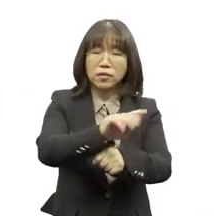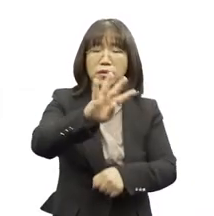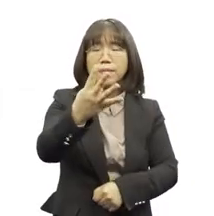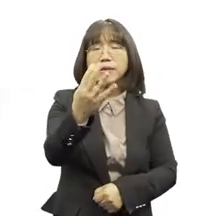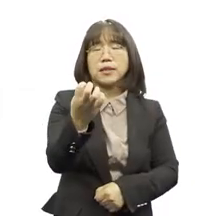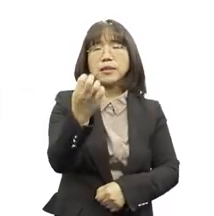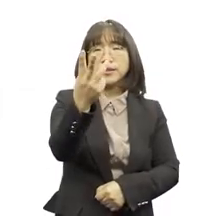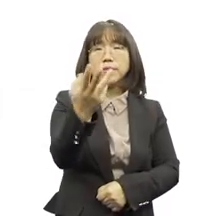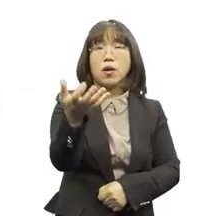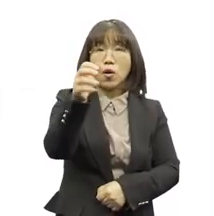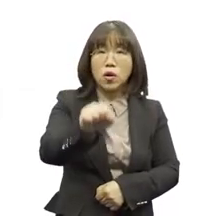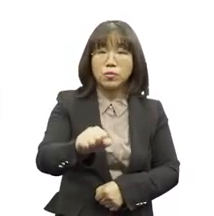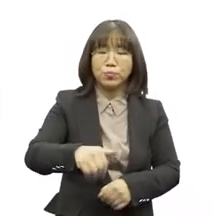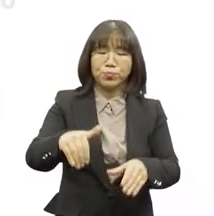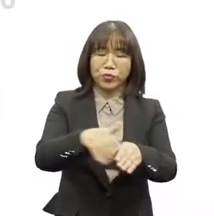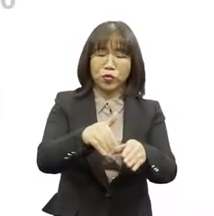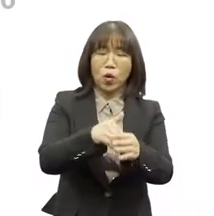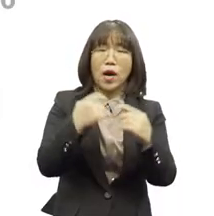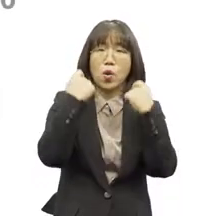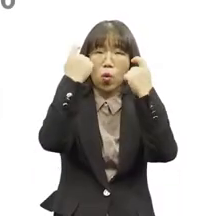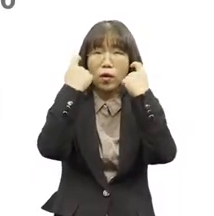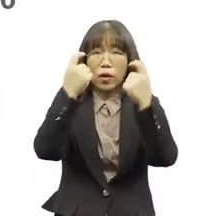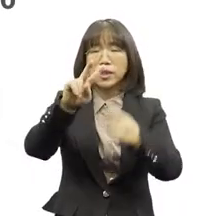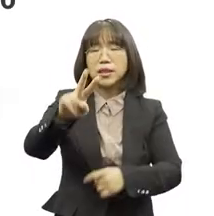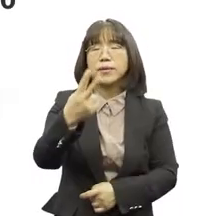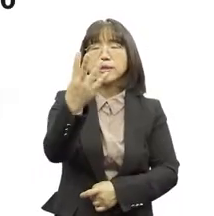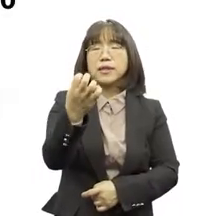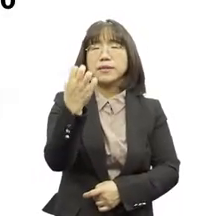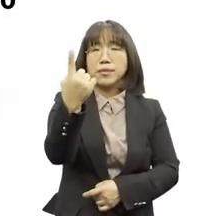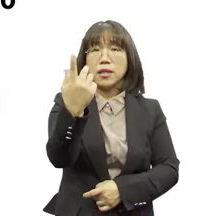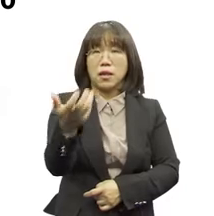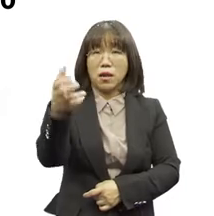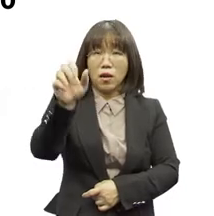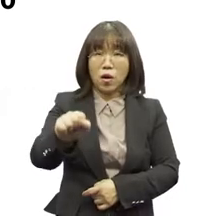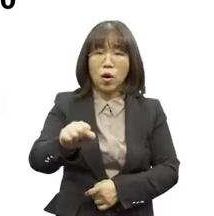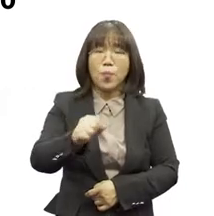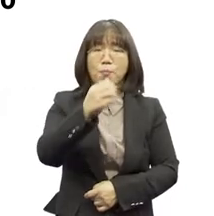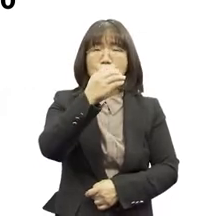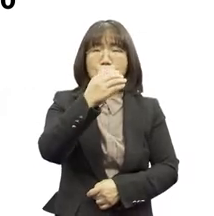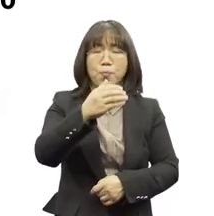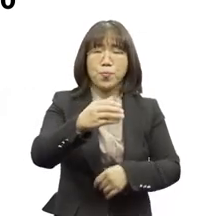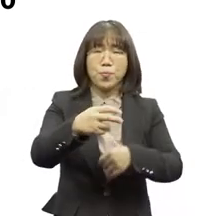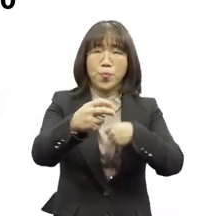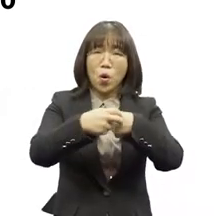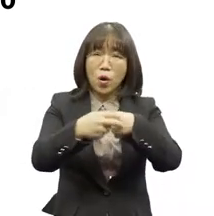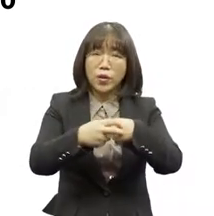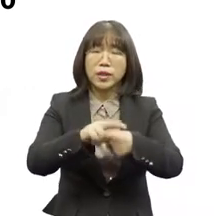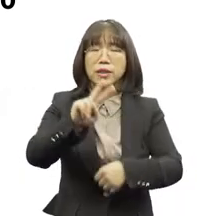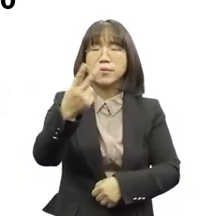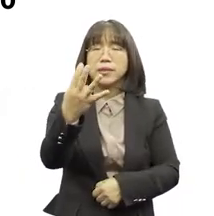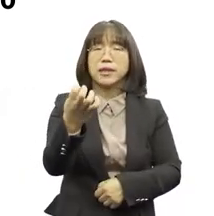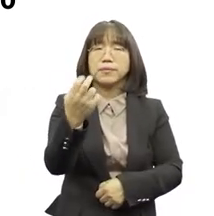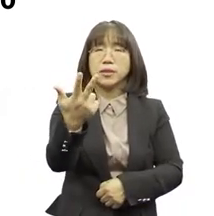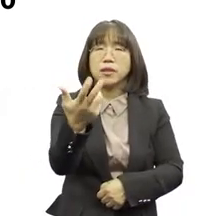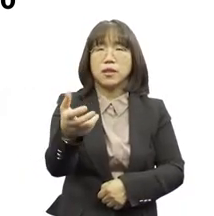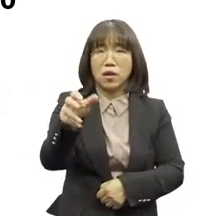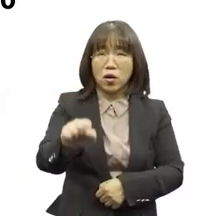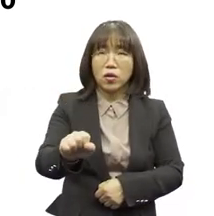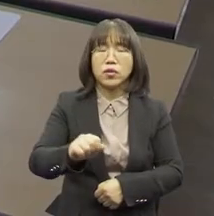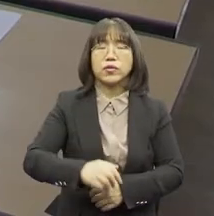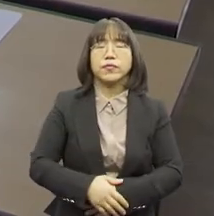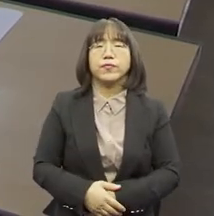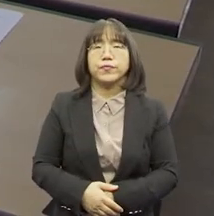440억 원 문화 및 관광 240 1억원 복원이 137억 원 등 의 순으로 편성